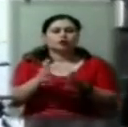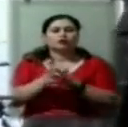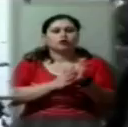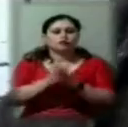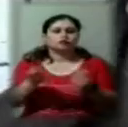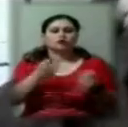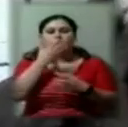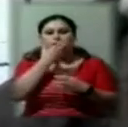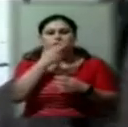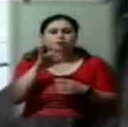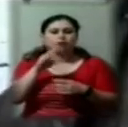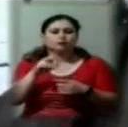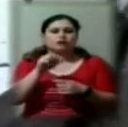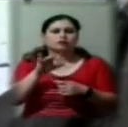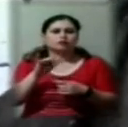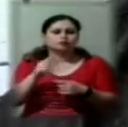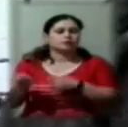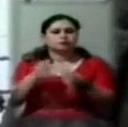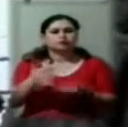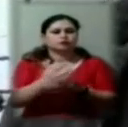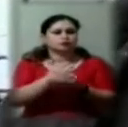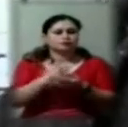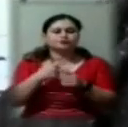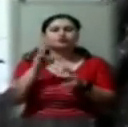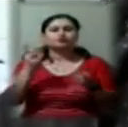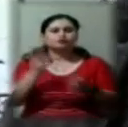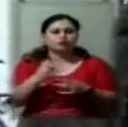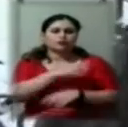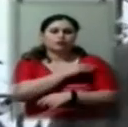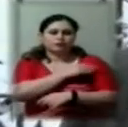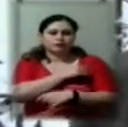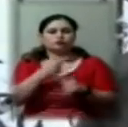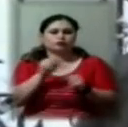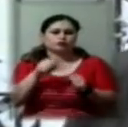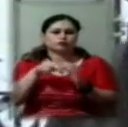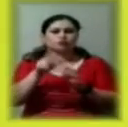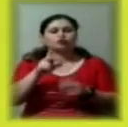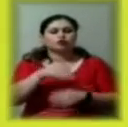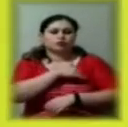бинти, аптечку зібрали, привезли. Кому треба поміряти тиск, будь ласка. Кому температуру.